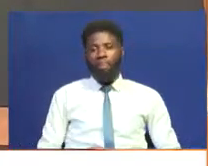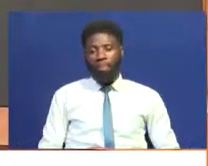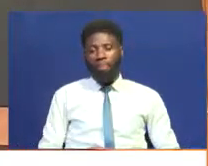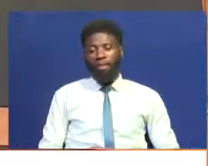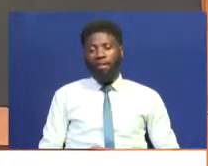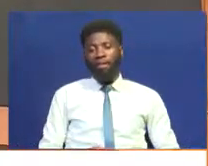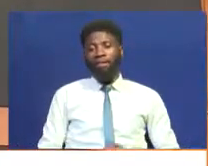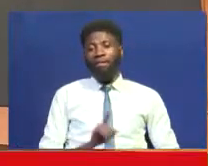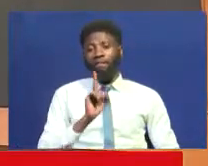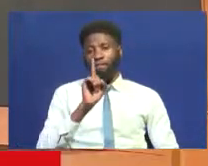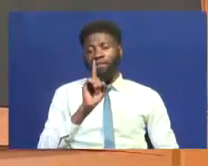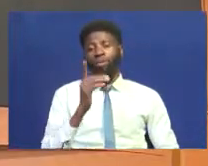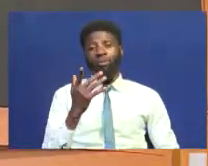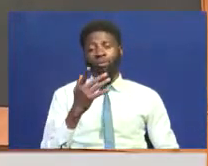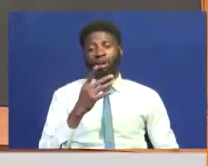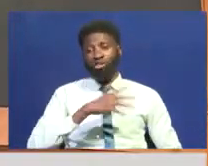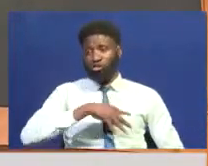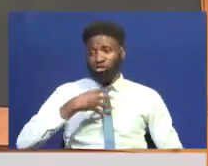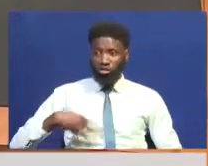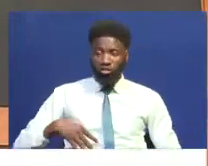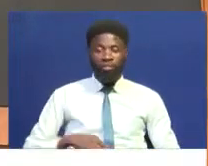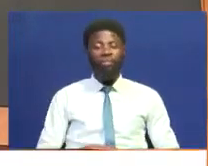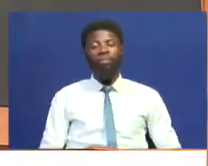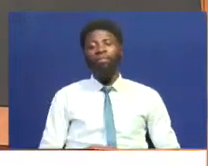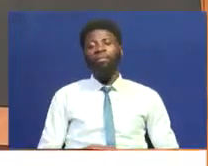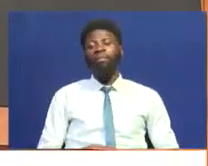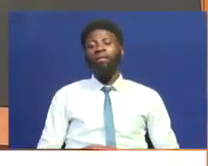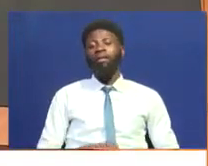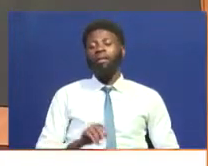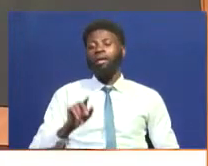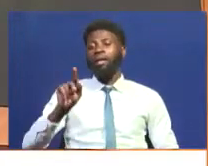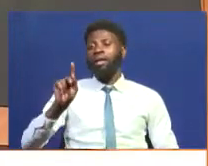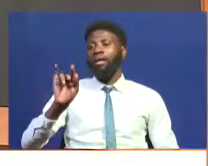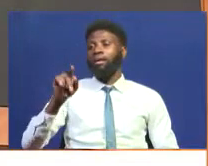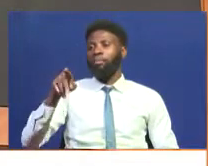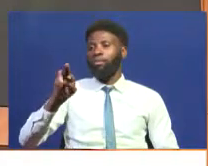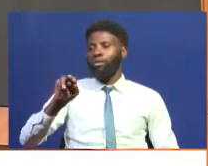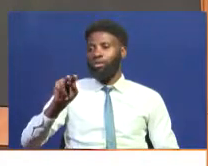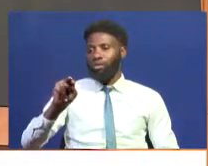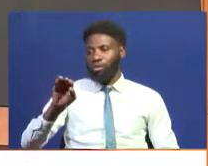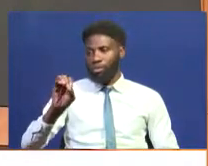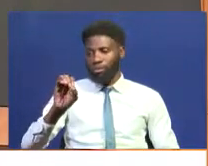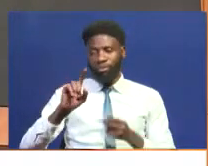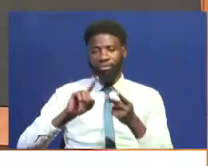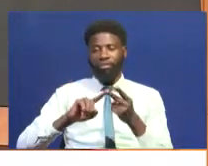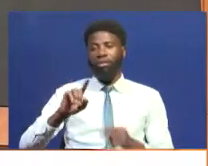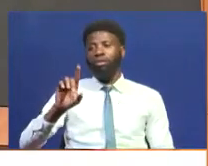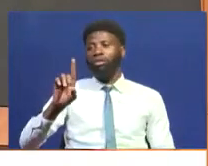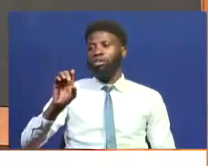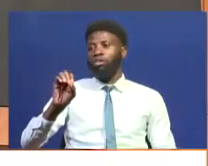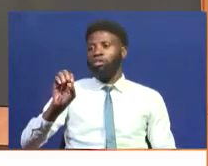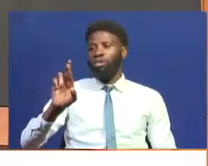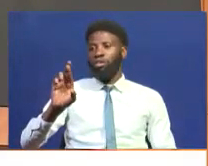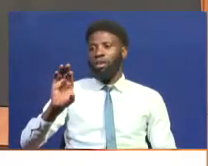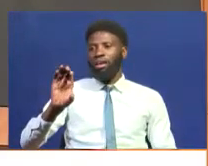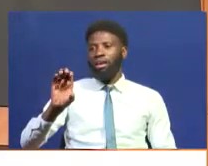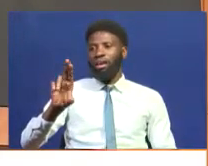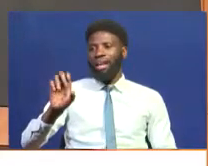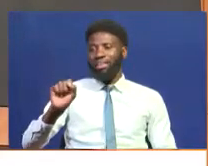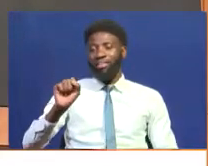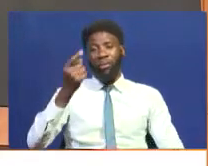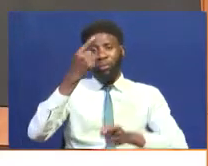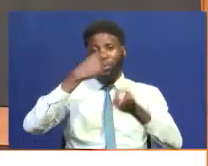katika Jamhuri ya Czech ambapo Wakenya Kiprono Kipkemoi na Dorcas Jepchirchir walinyakua nishani za fedha kwenye mbio za marathoni za